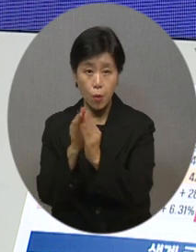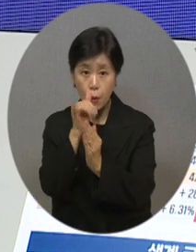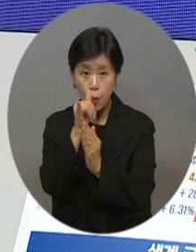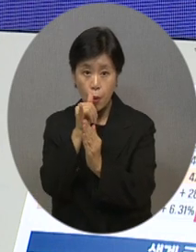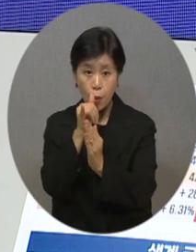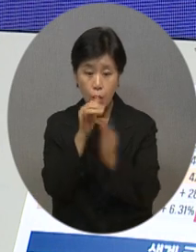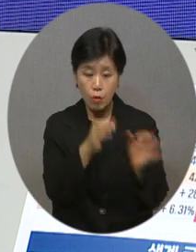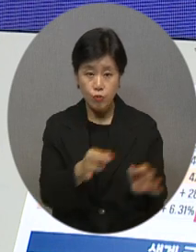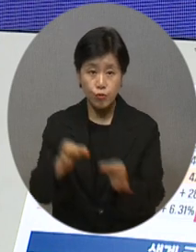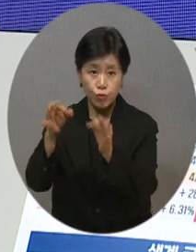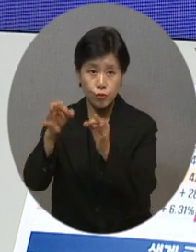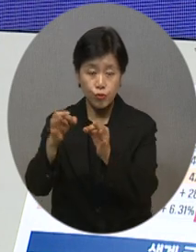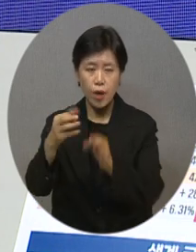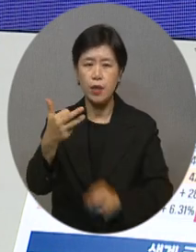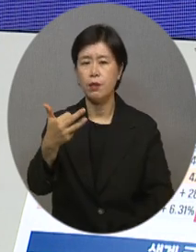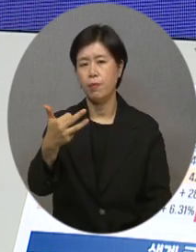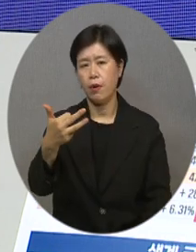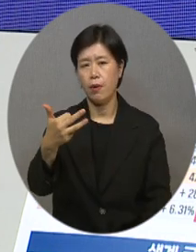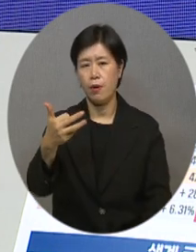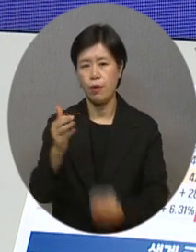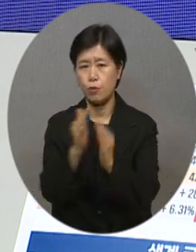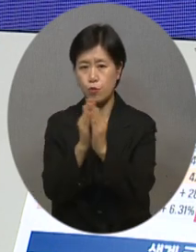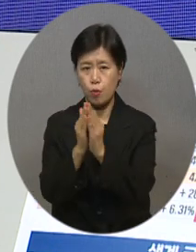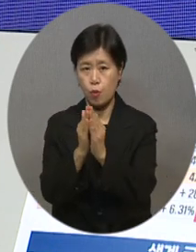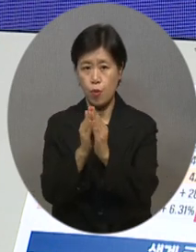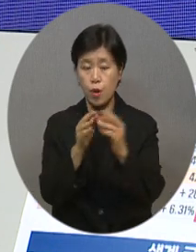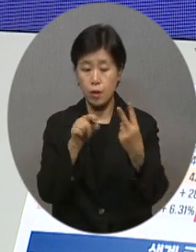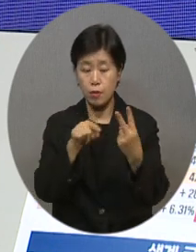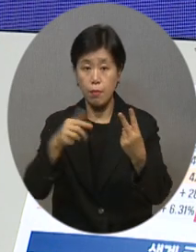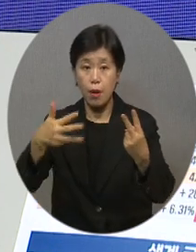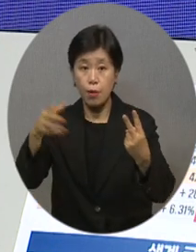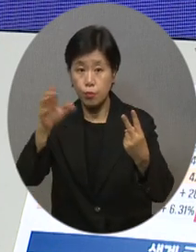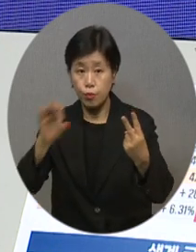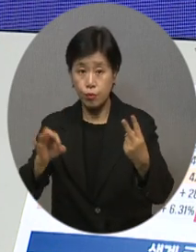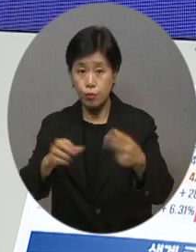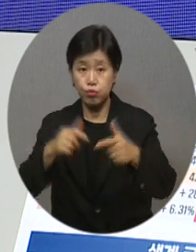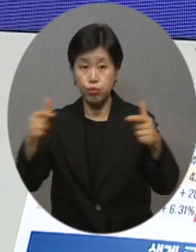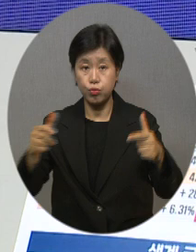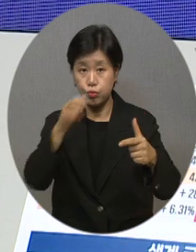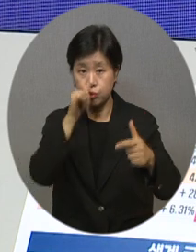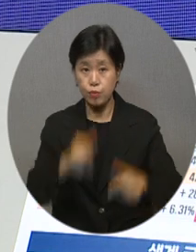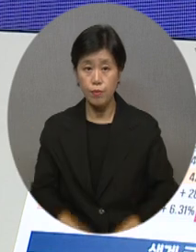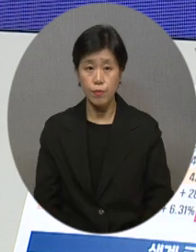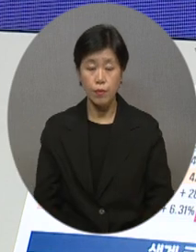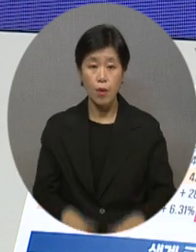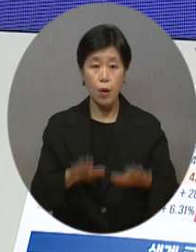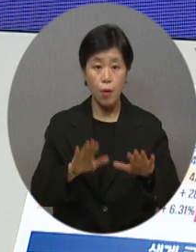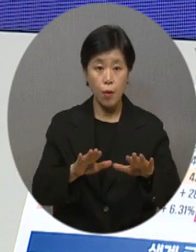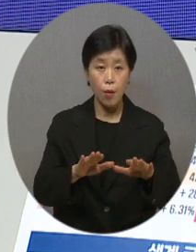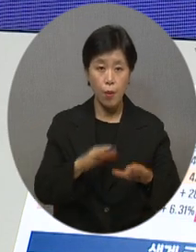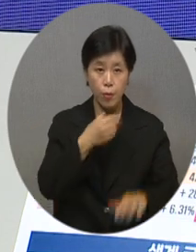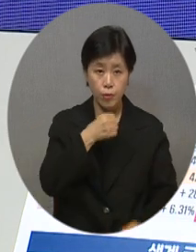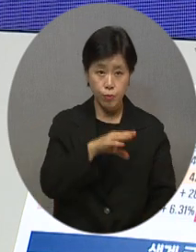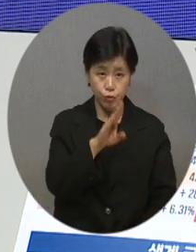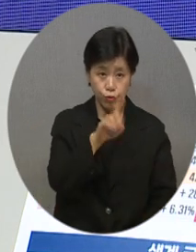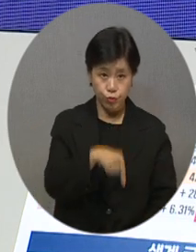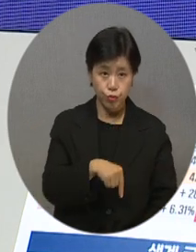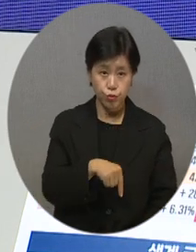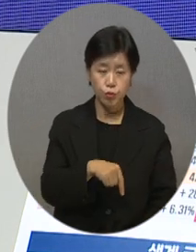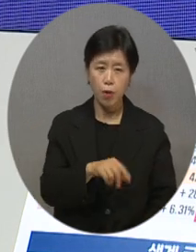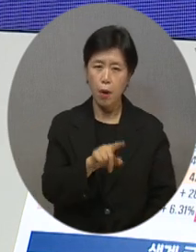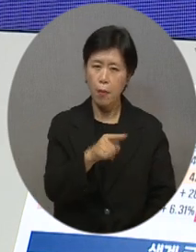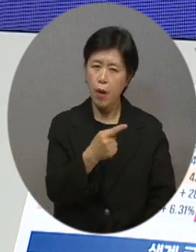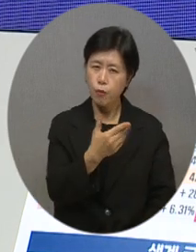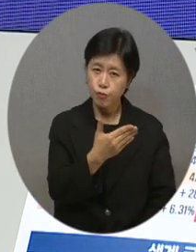말씀하신 대로 2.8%가 늘어났습니다. 우리 복지부에서는 금년에 109조였는데 내년에는 이게 그